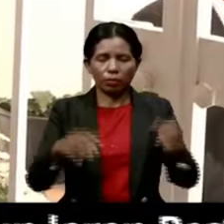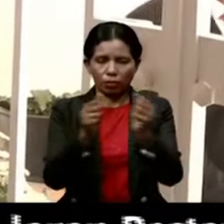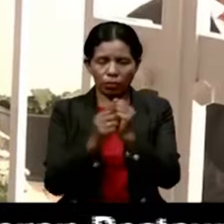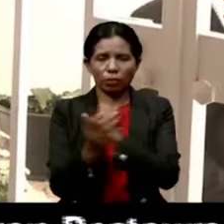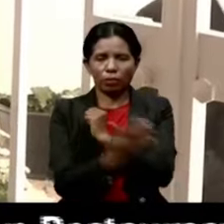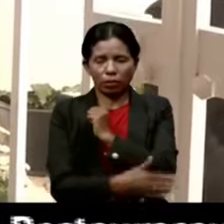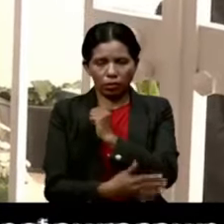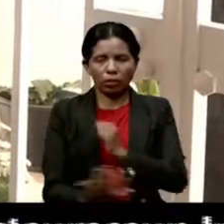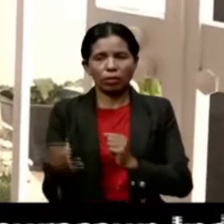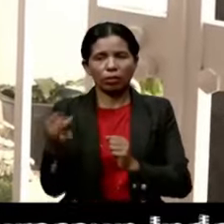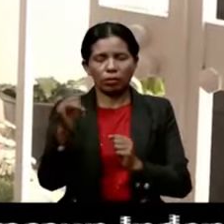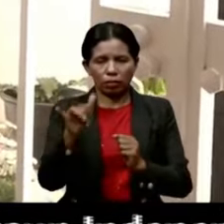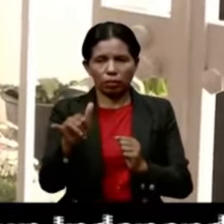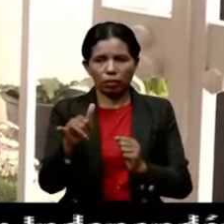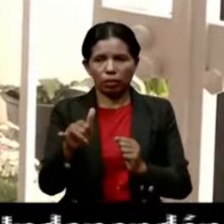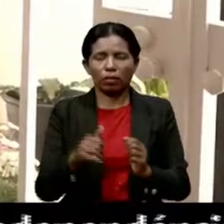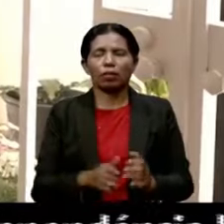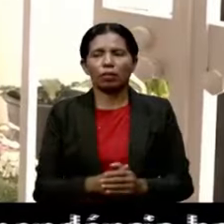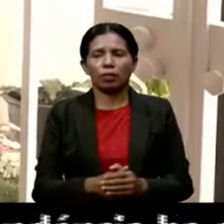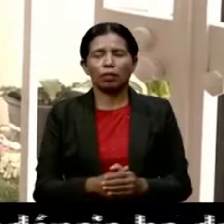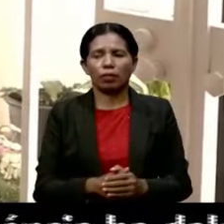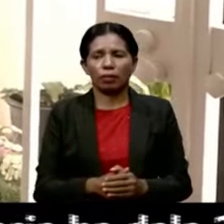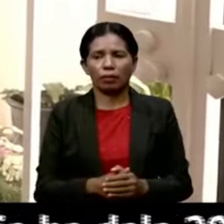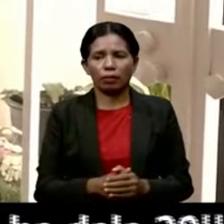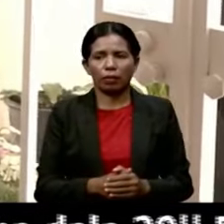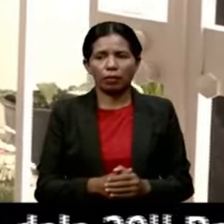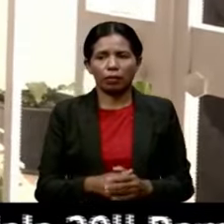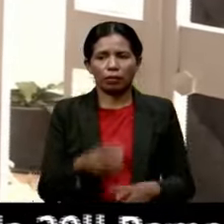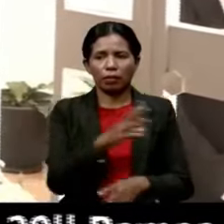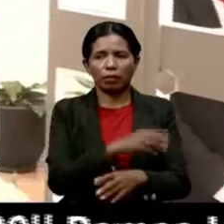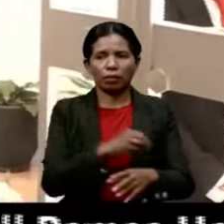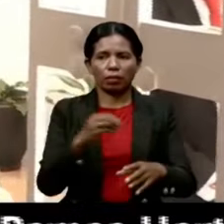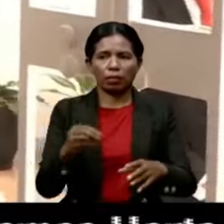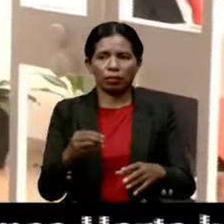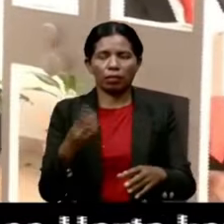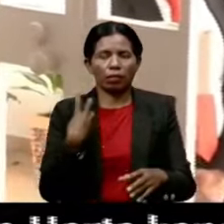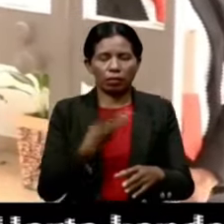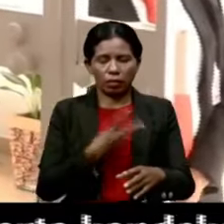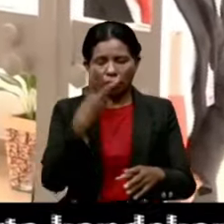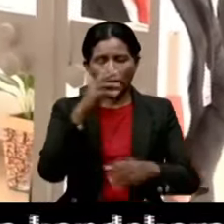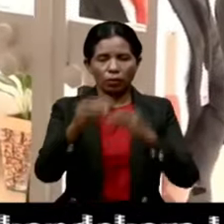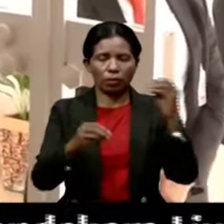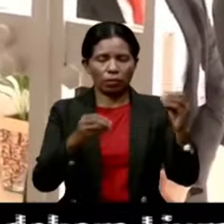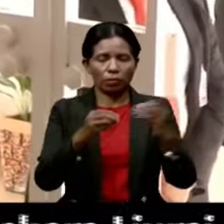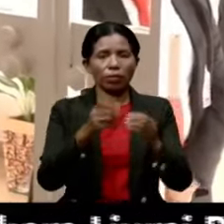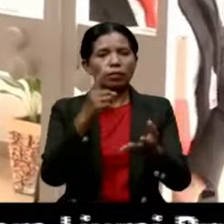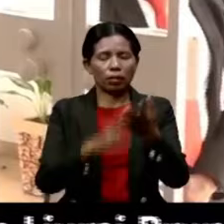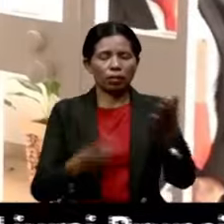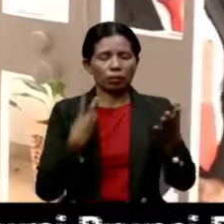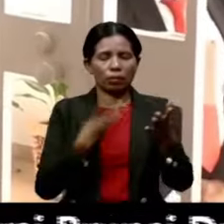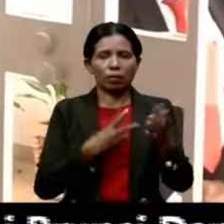kunjungan yang mulia ini akan menjadi satu faktor